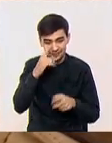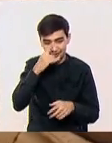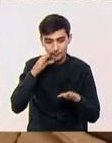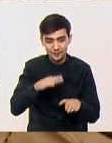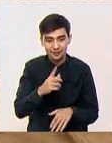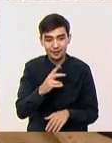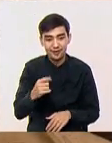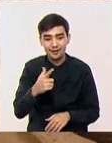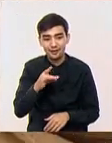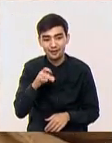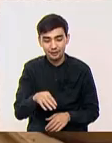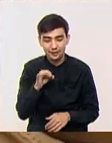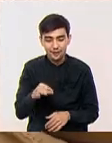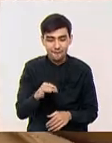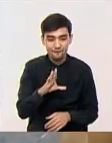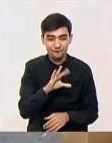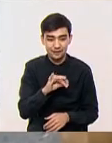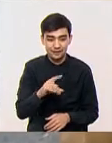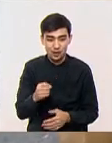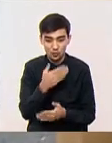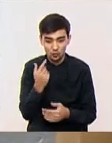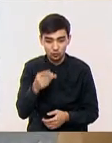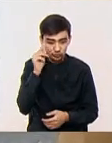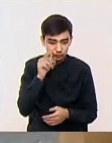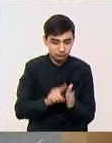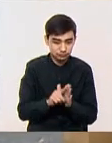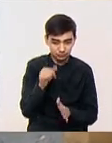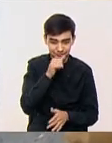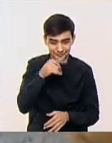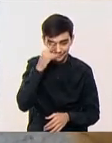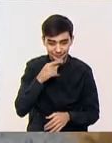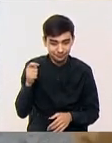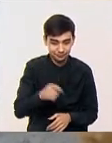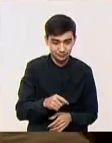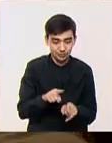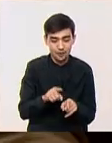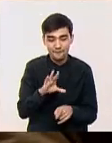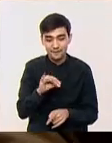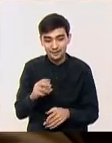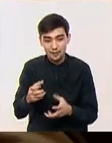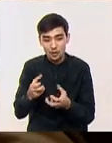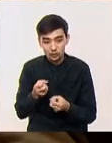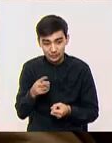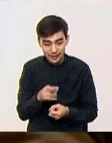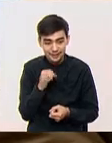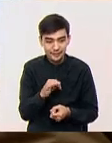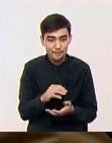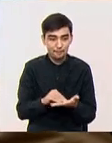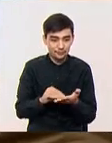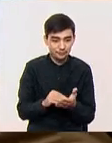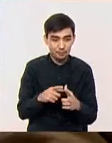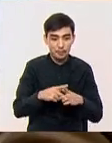Казахстана на грант, но из-за отсутствия визы пока не может приступить к учебе здесь. Для того, чтобы получить визу, сперва нужно получить письмо приглашения,